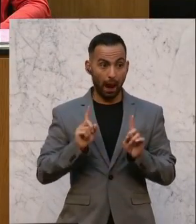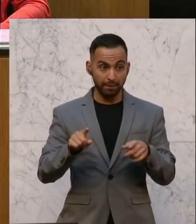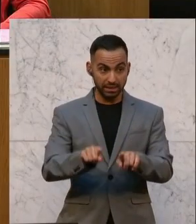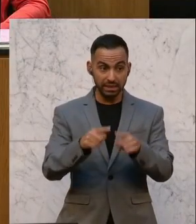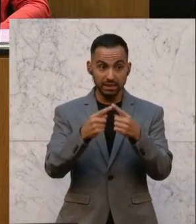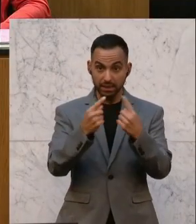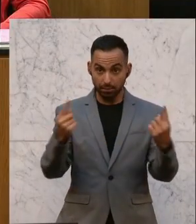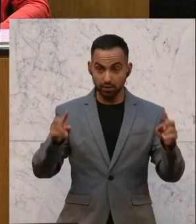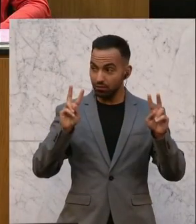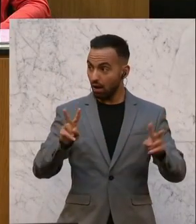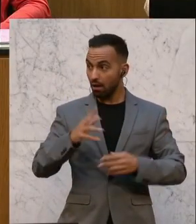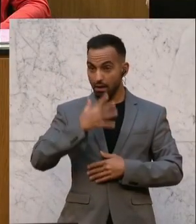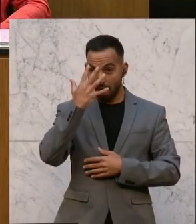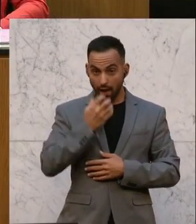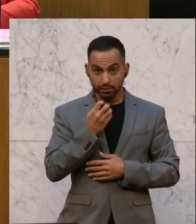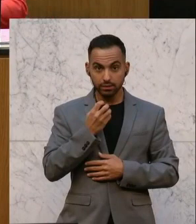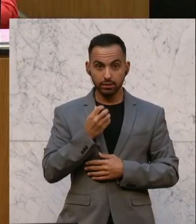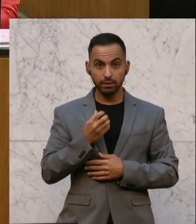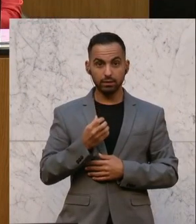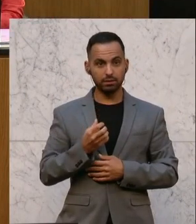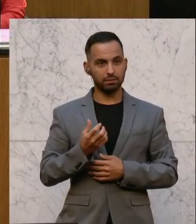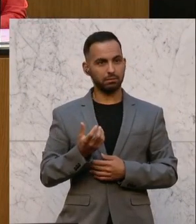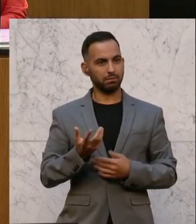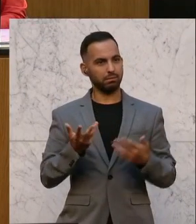Sie trauen sich alles Ernstes